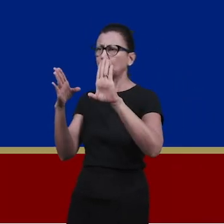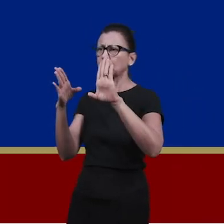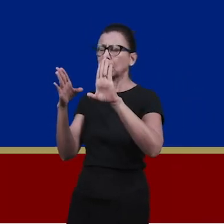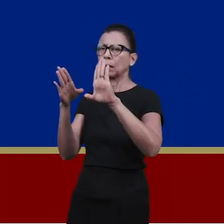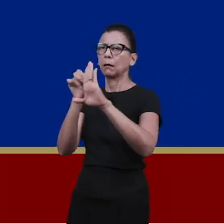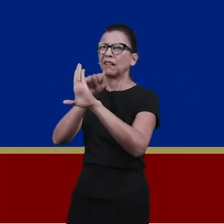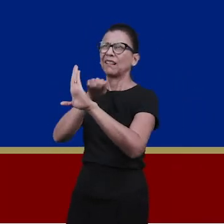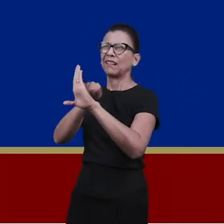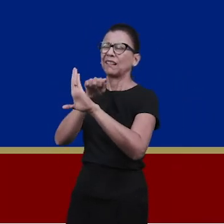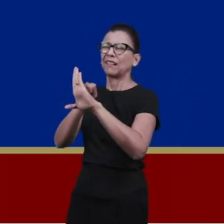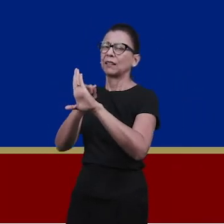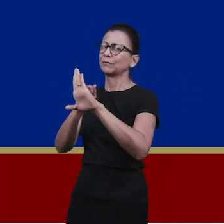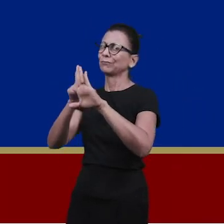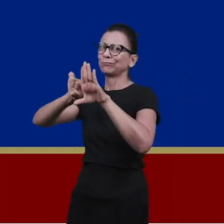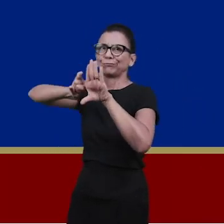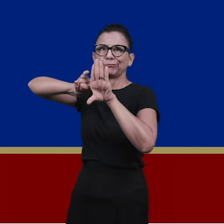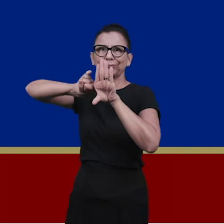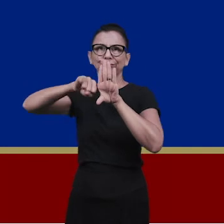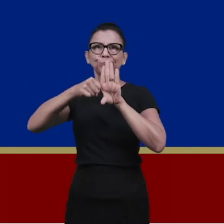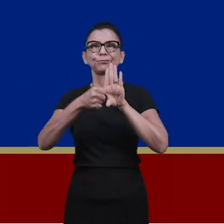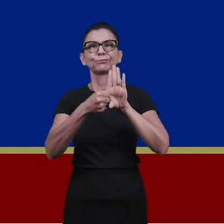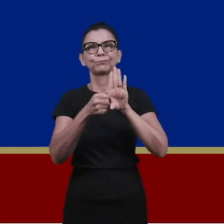jour de l'enlèvement de l'Église,